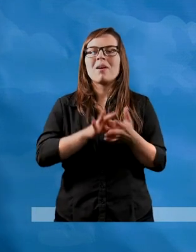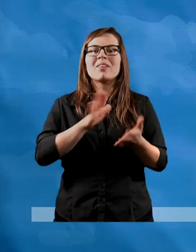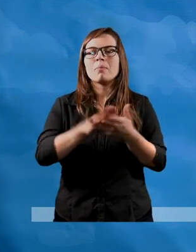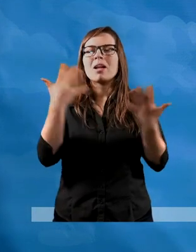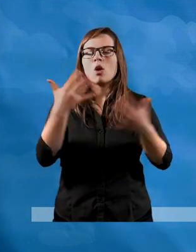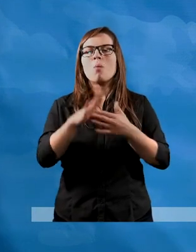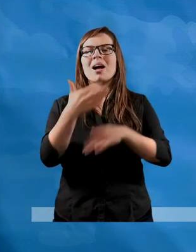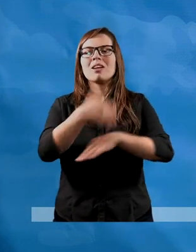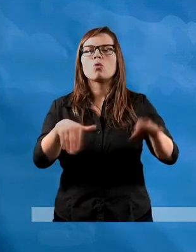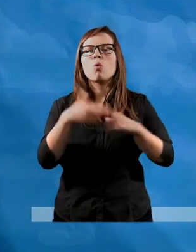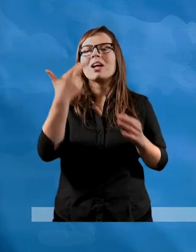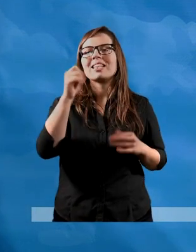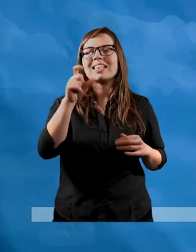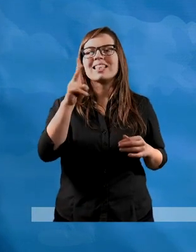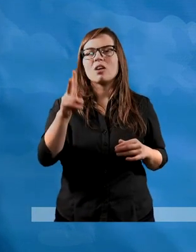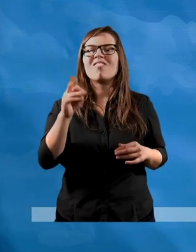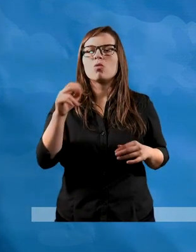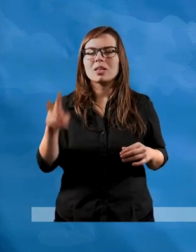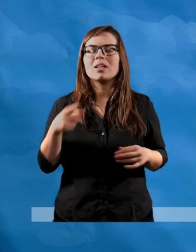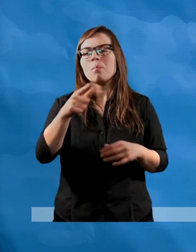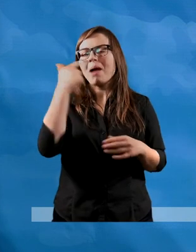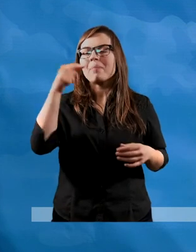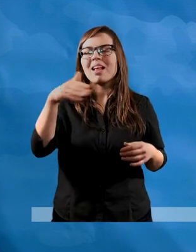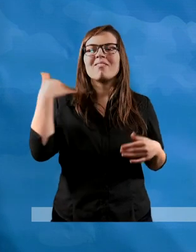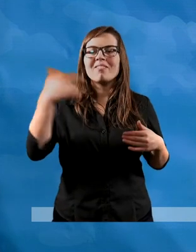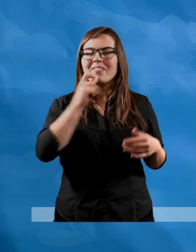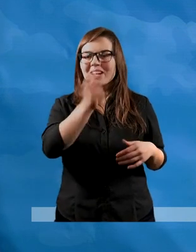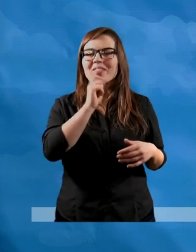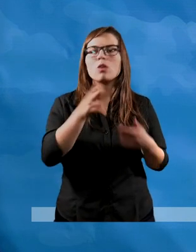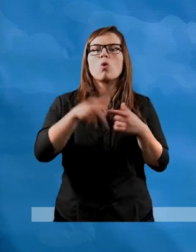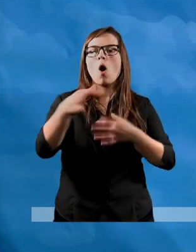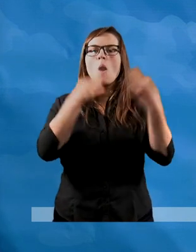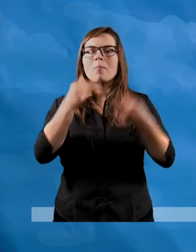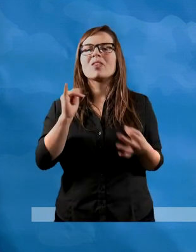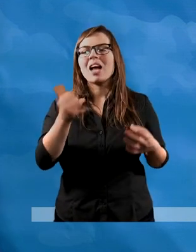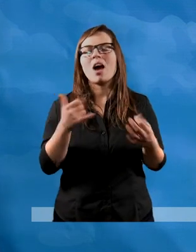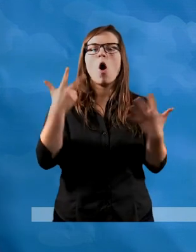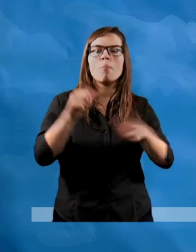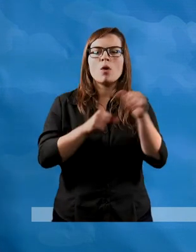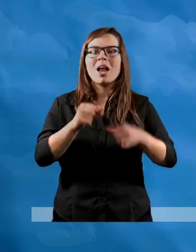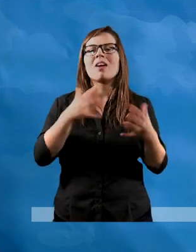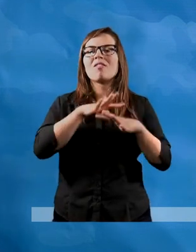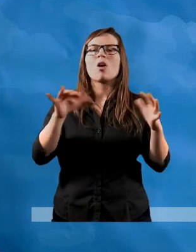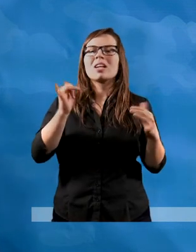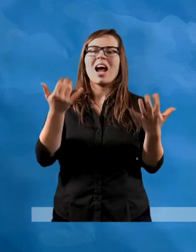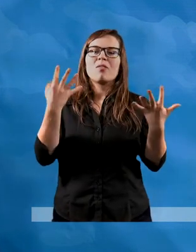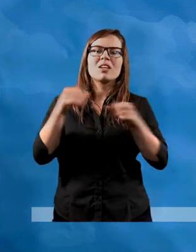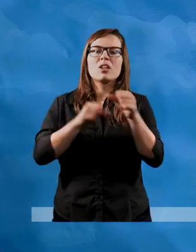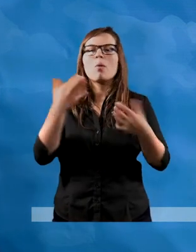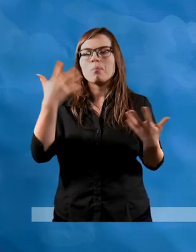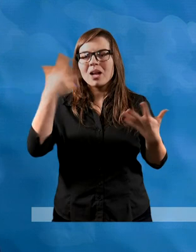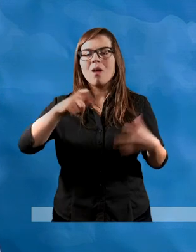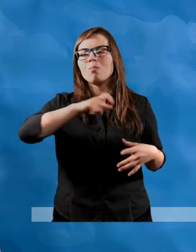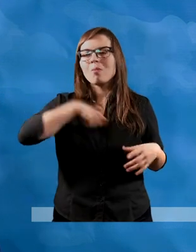nóg. I pamiętam właśnie taki wywiad z nim, kiedy on opowiadał o tym, że jako 8-latek bodajże, czy 9-latek